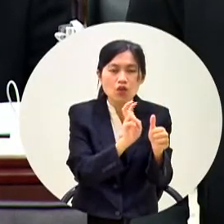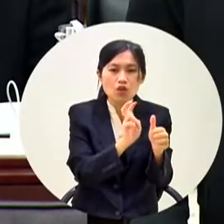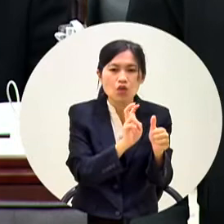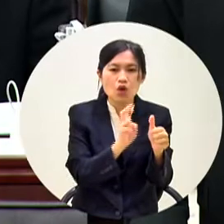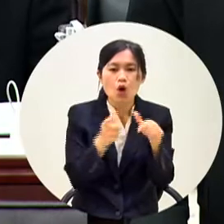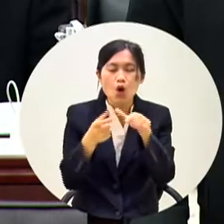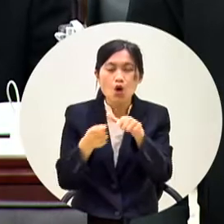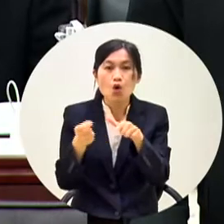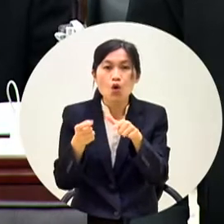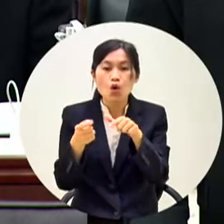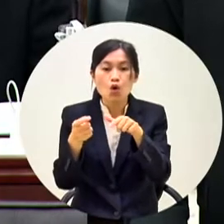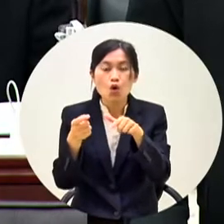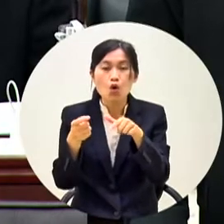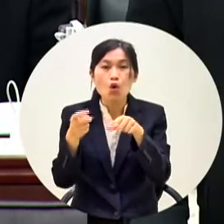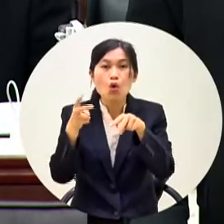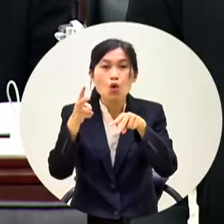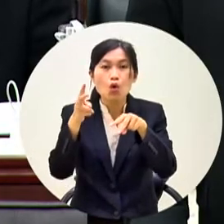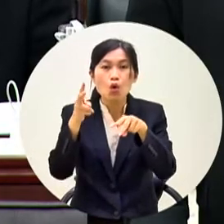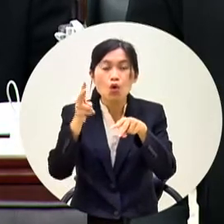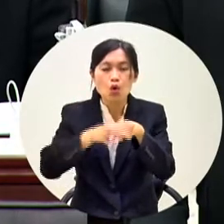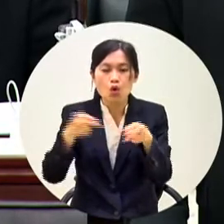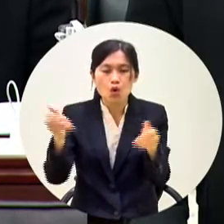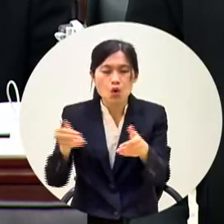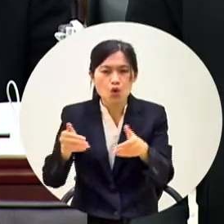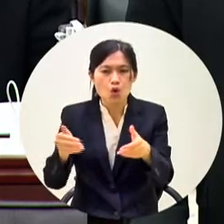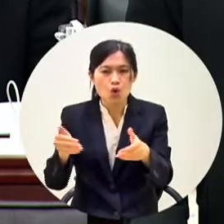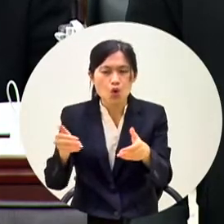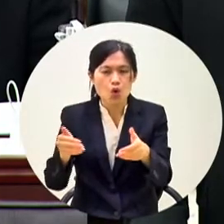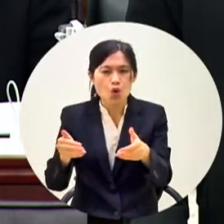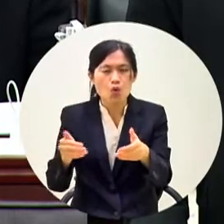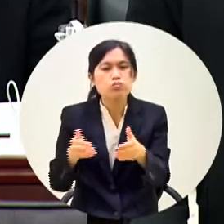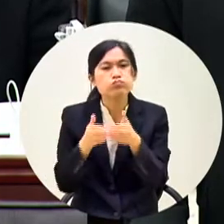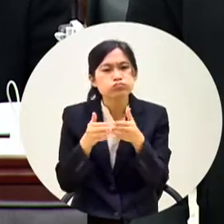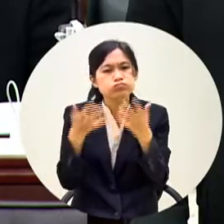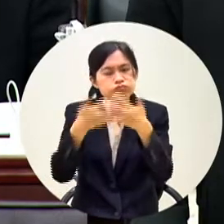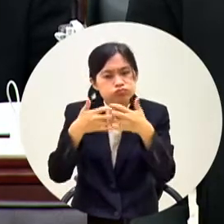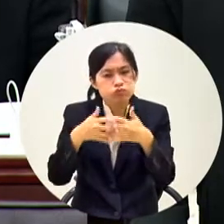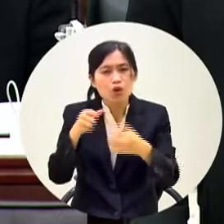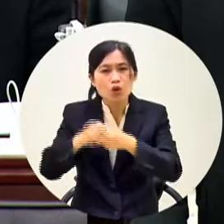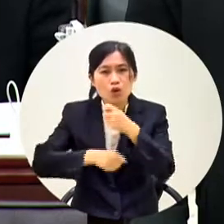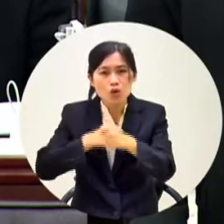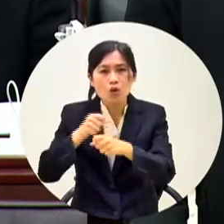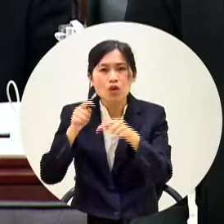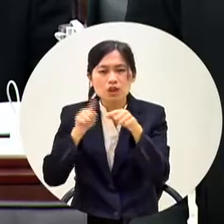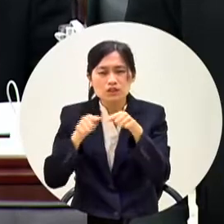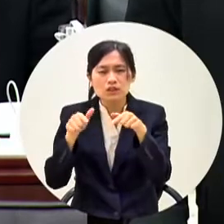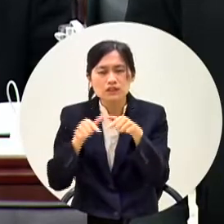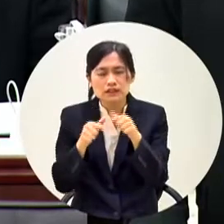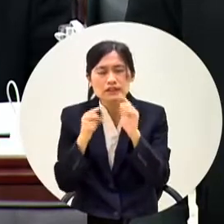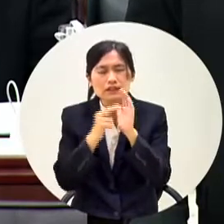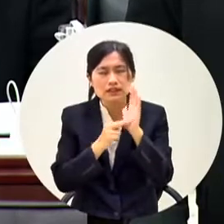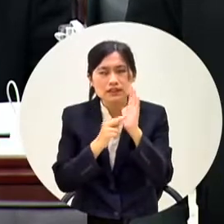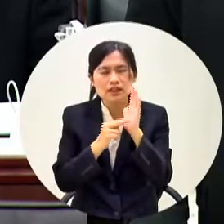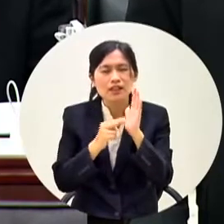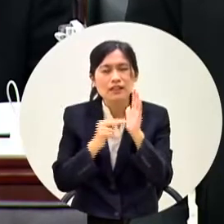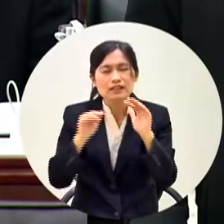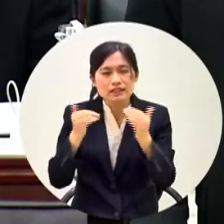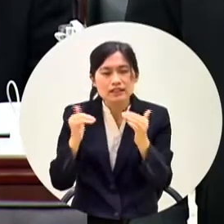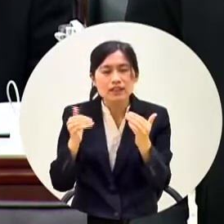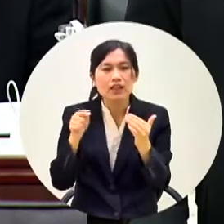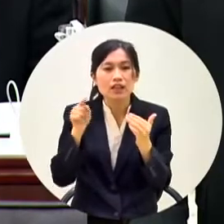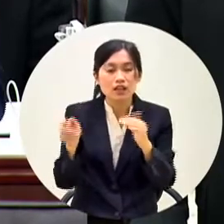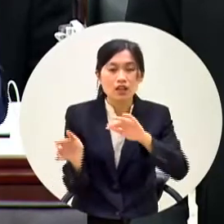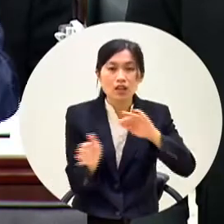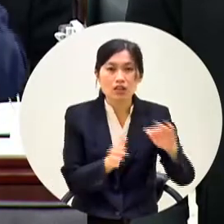服务哦，可能这个量可能有需要哦，啊是讲譬如讲活动中心，譬如讲啦吼，啊这个啊个另外一方面